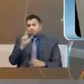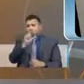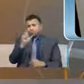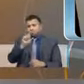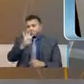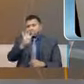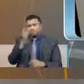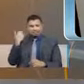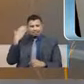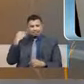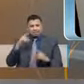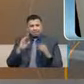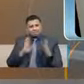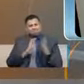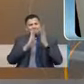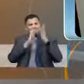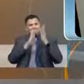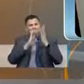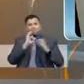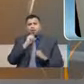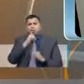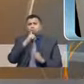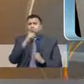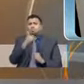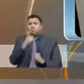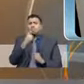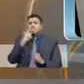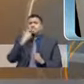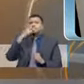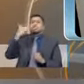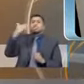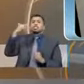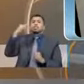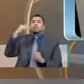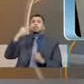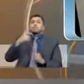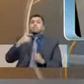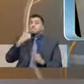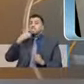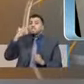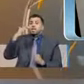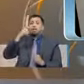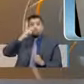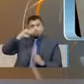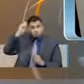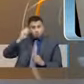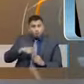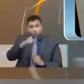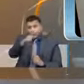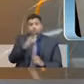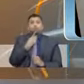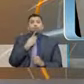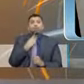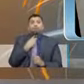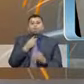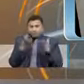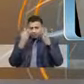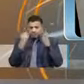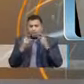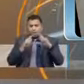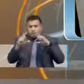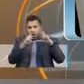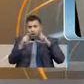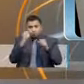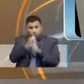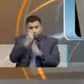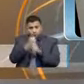الماضية. وهي أيضا بتكون موجهة للشباب، الجيل الشاب المواطن اللي فعلا نحاول